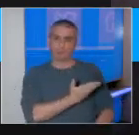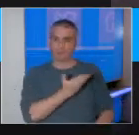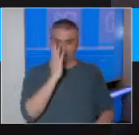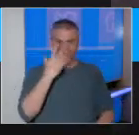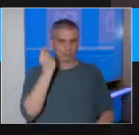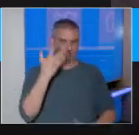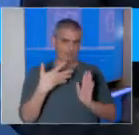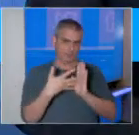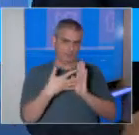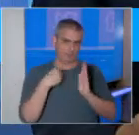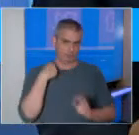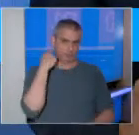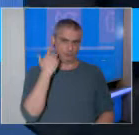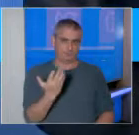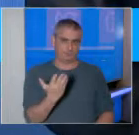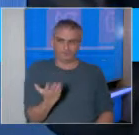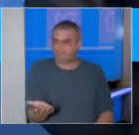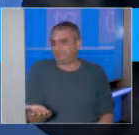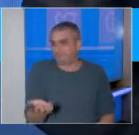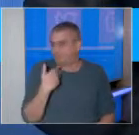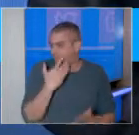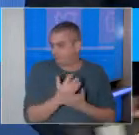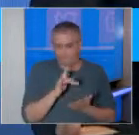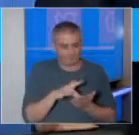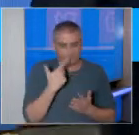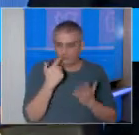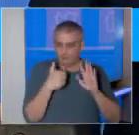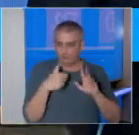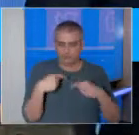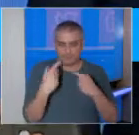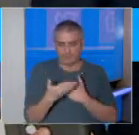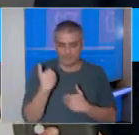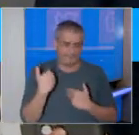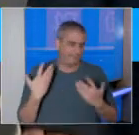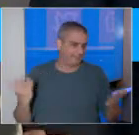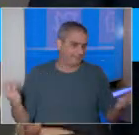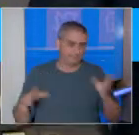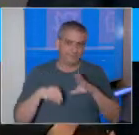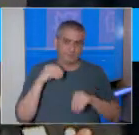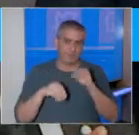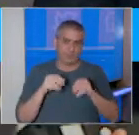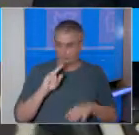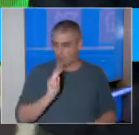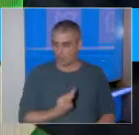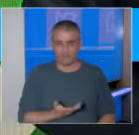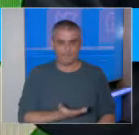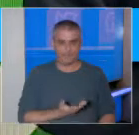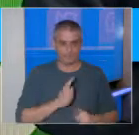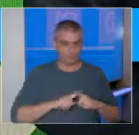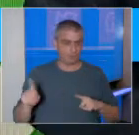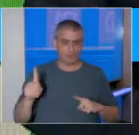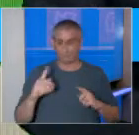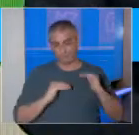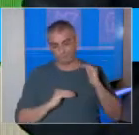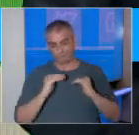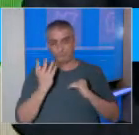לך הרבה ביקורת, כמו שאני שומע, ותראה, אנחנו נמצאים 76 ימים לפני בחירות, שוב פעם, חודש